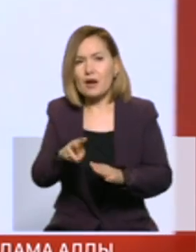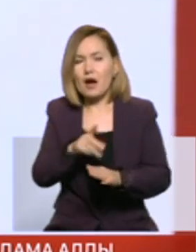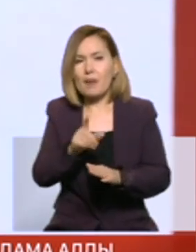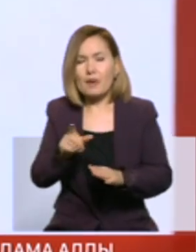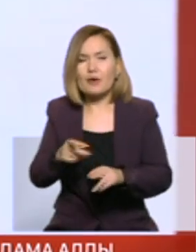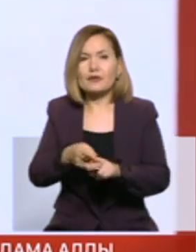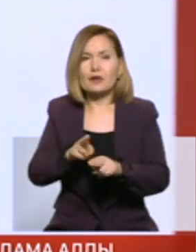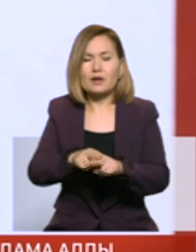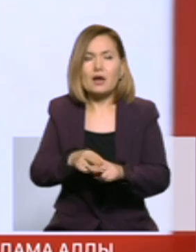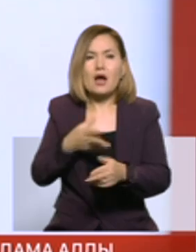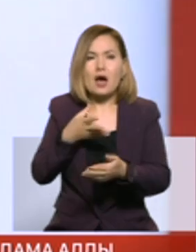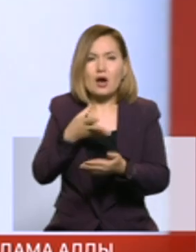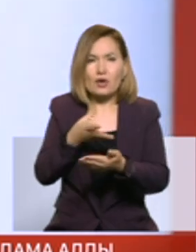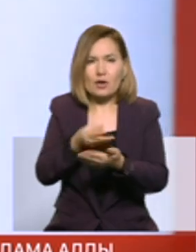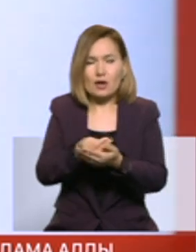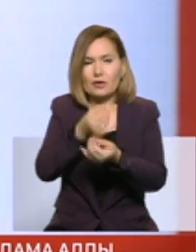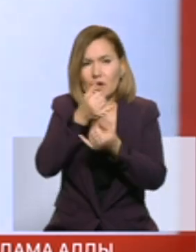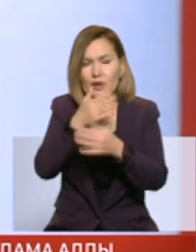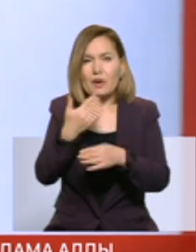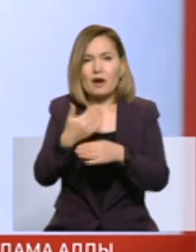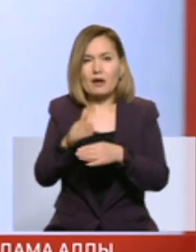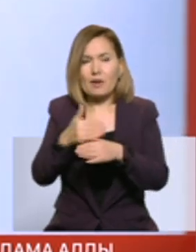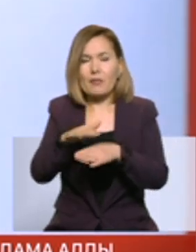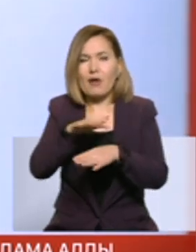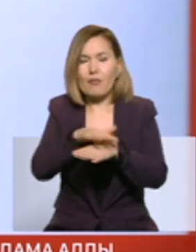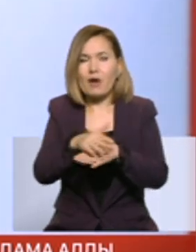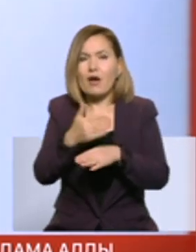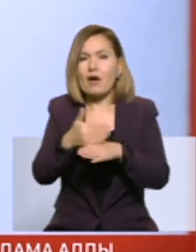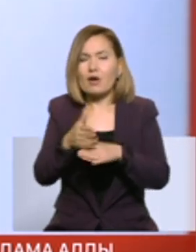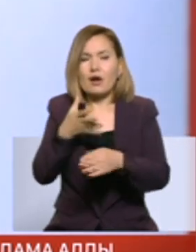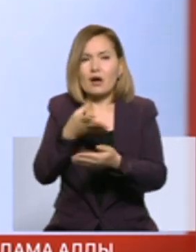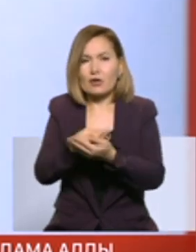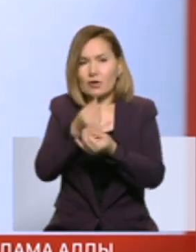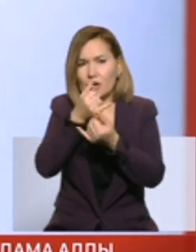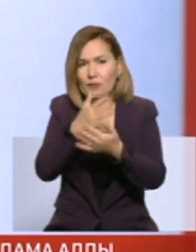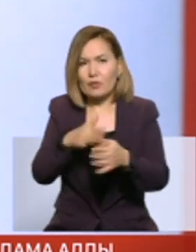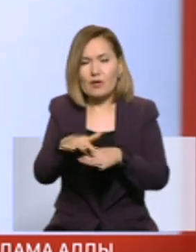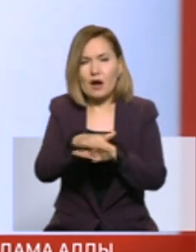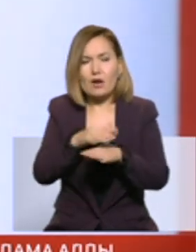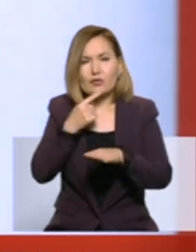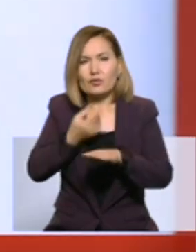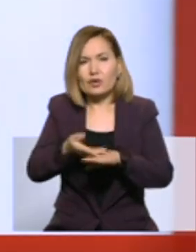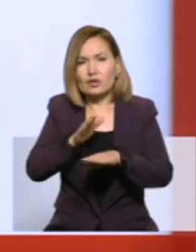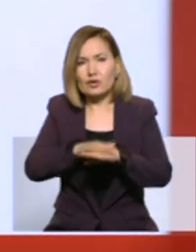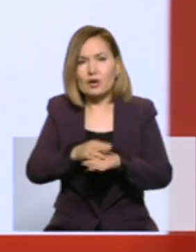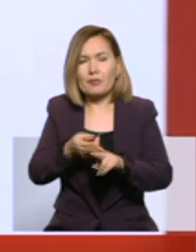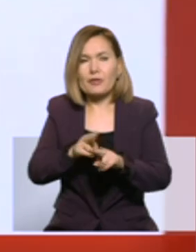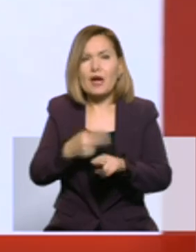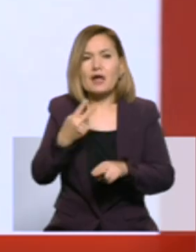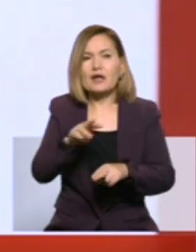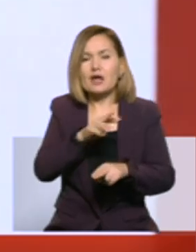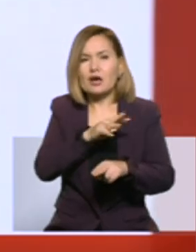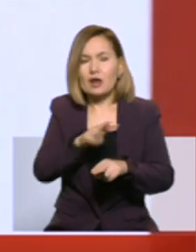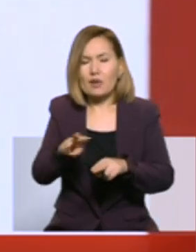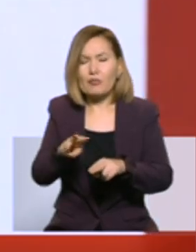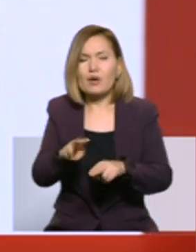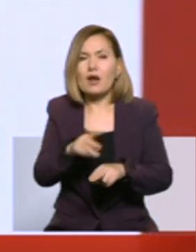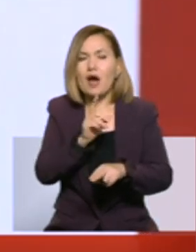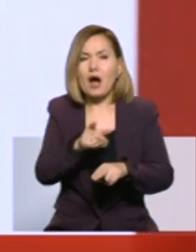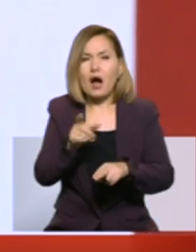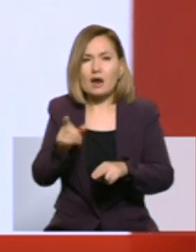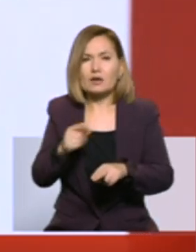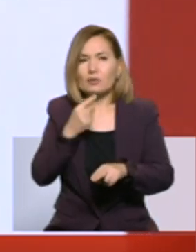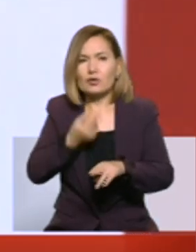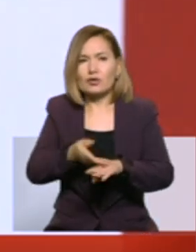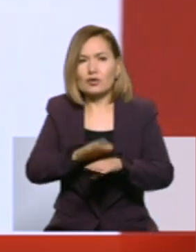азамат коммуналдық төлемді кешіктіріп, несемен тұрғын үй салығын төлей алмай қиналуда. Олардың 2 миллионы мұндай жағдайда бірінші рет тап